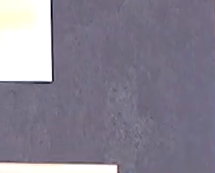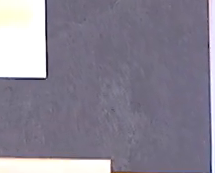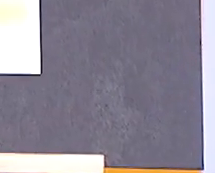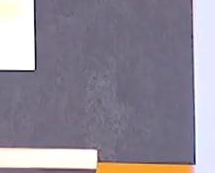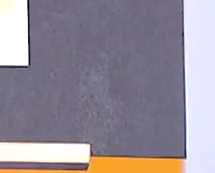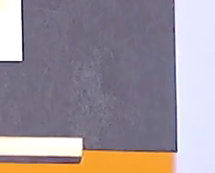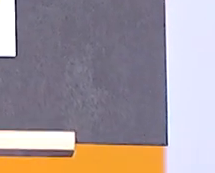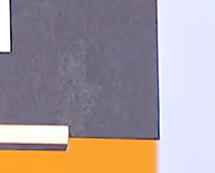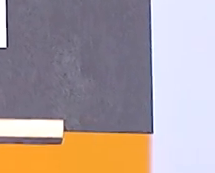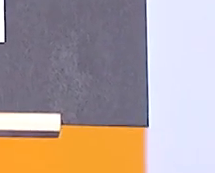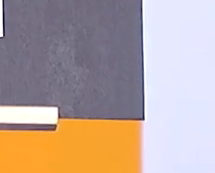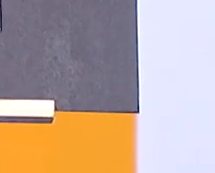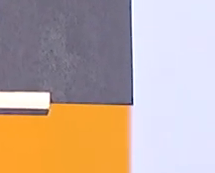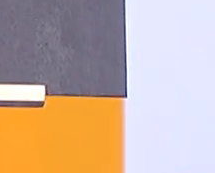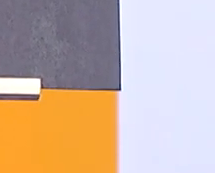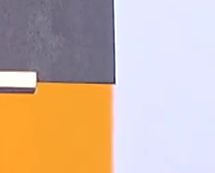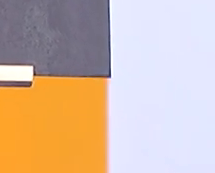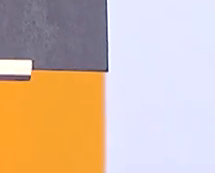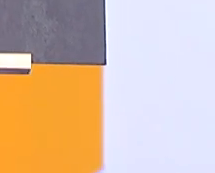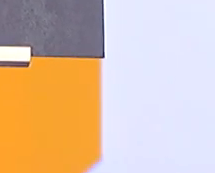Air sungai berwarna biru muda.